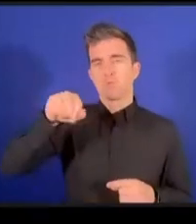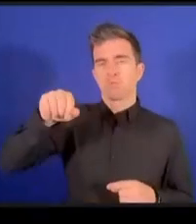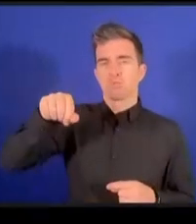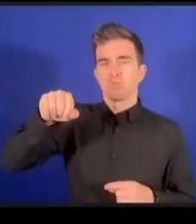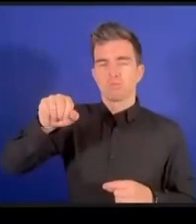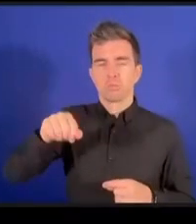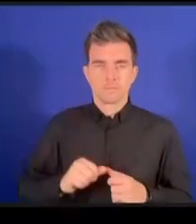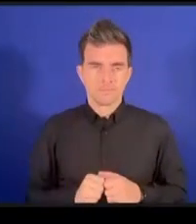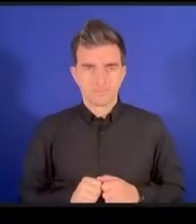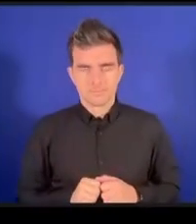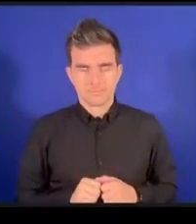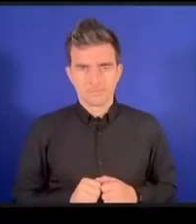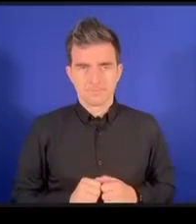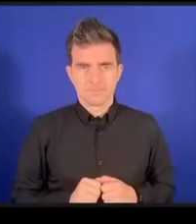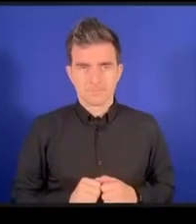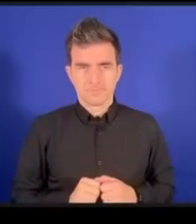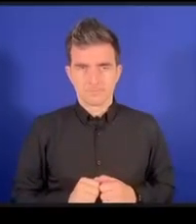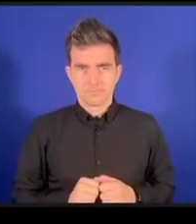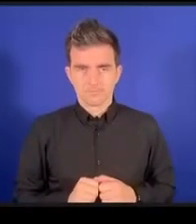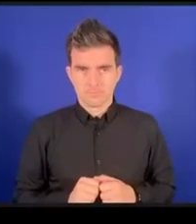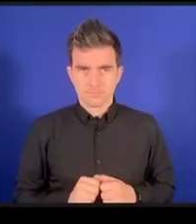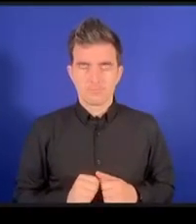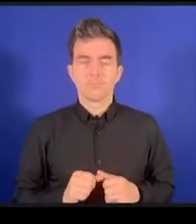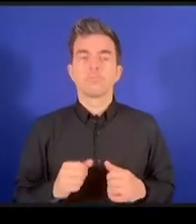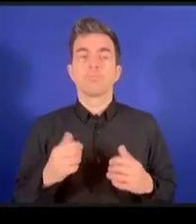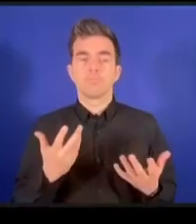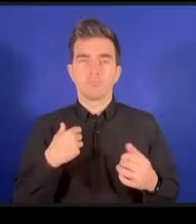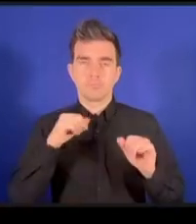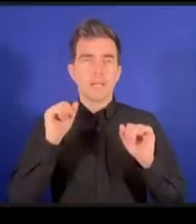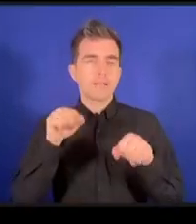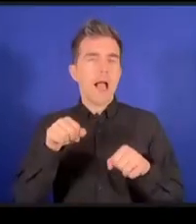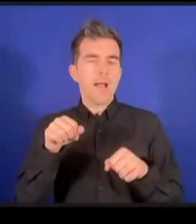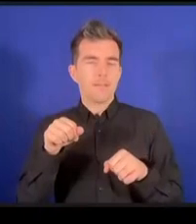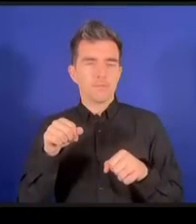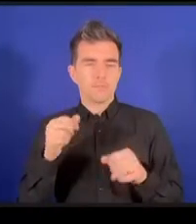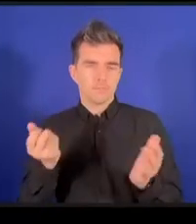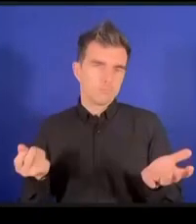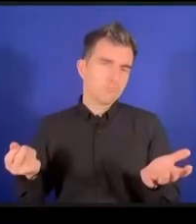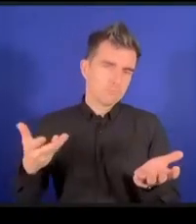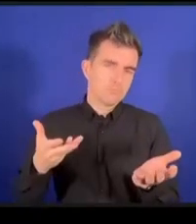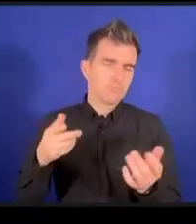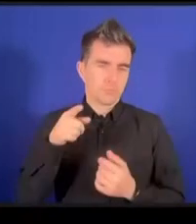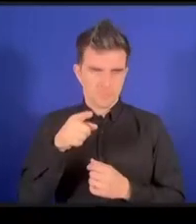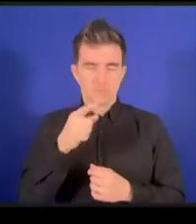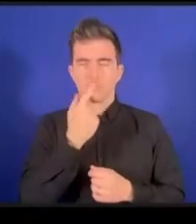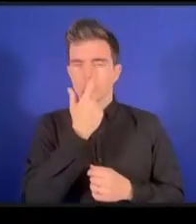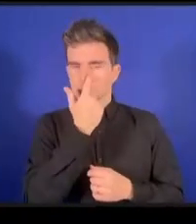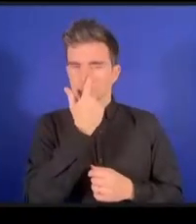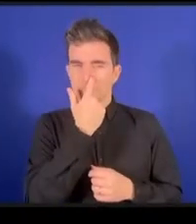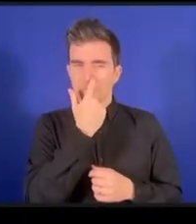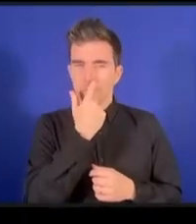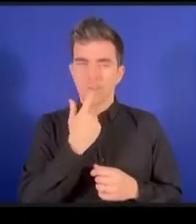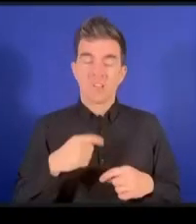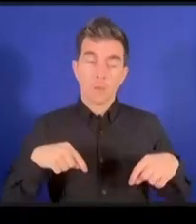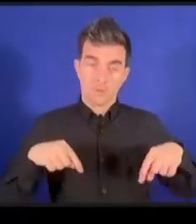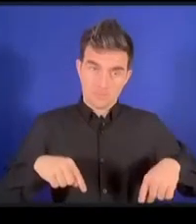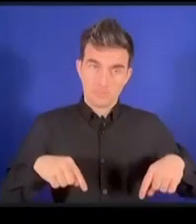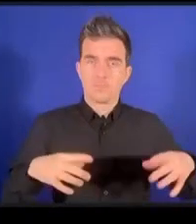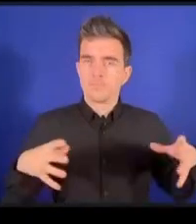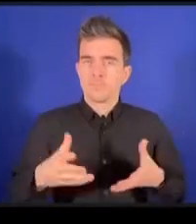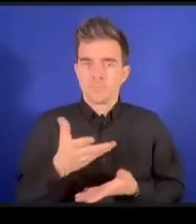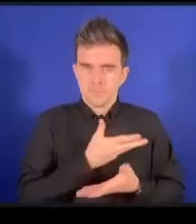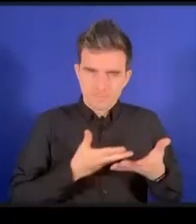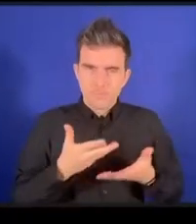вопрос я могу сказать следующее в составе динамической коалиции по интернету